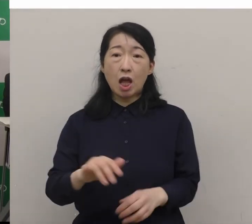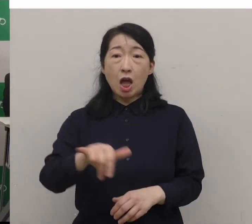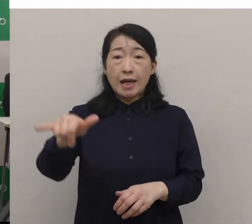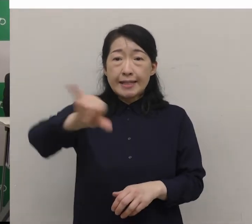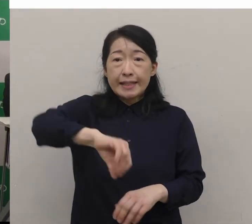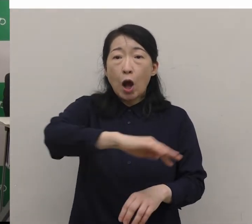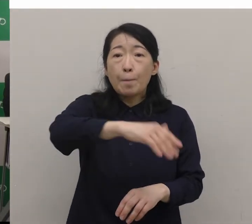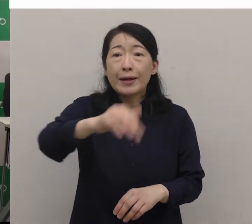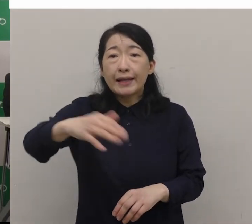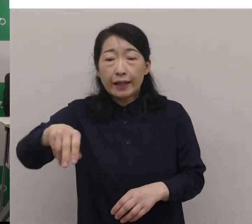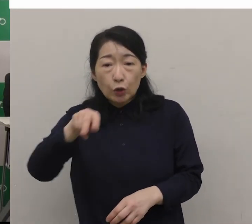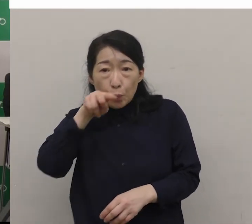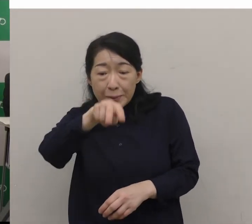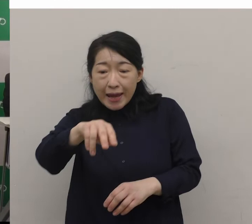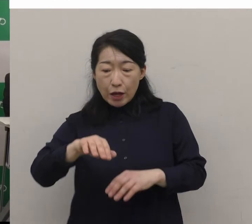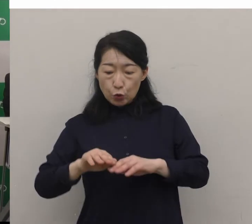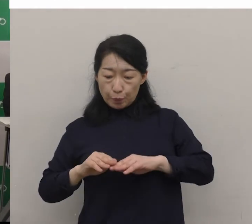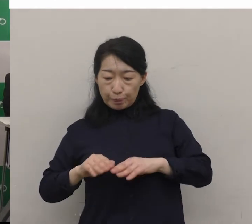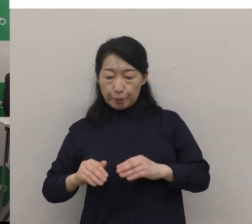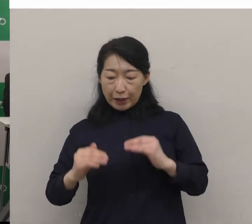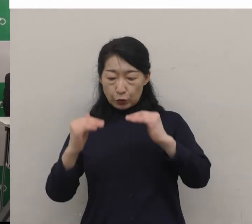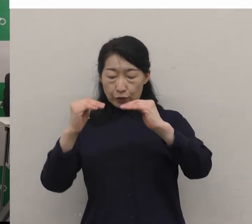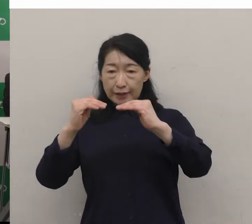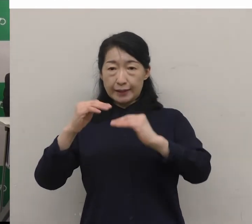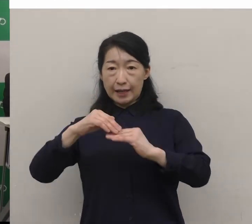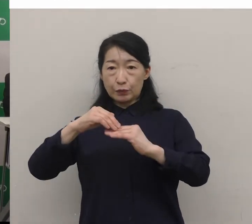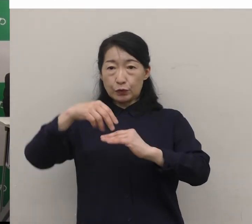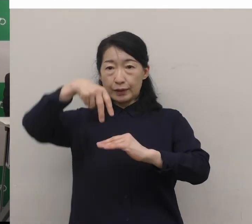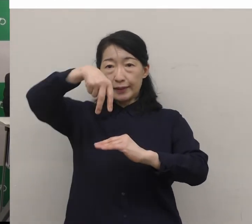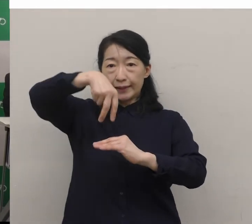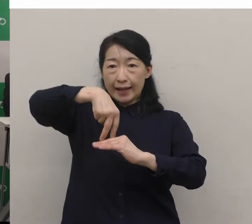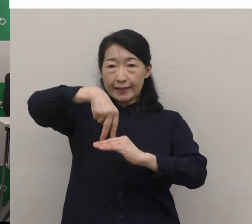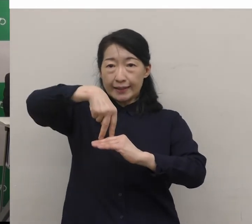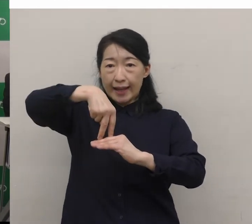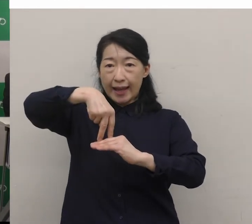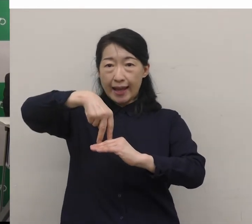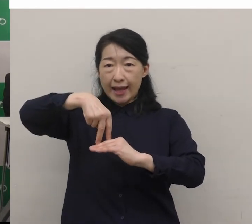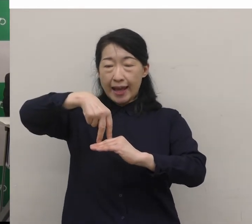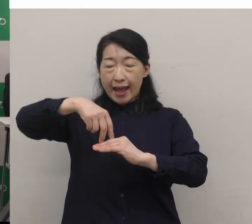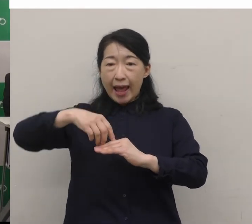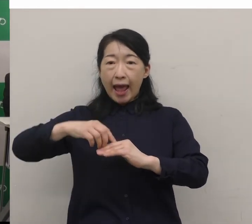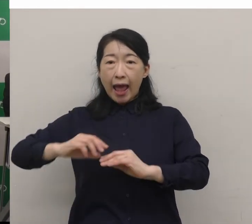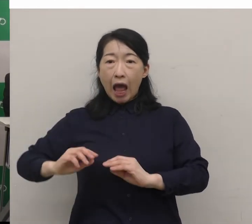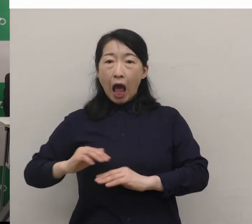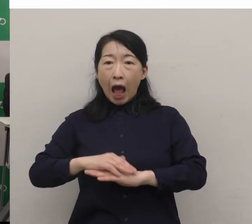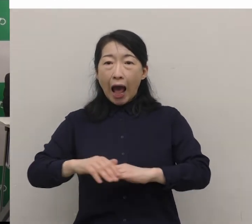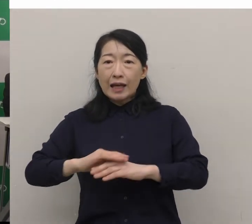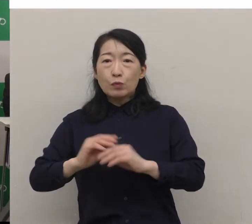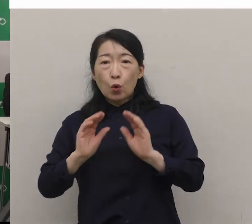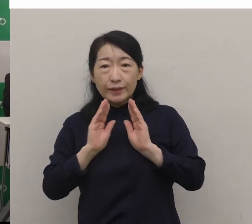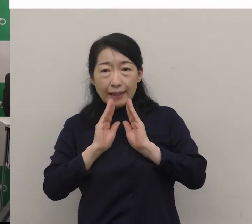された叫び台から参加者がそれぞれの愛を叫んでいただき、